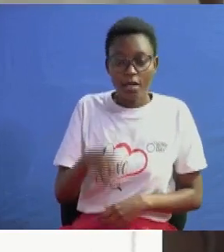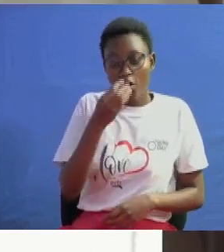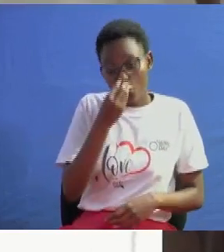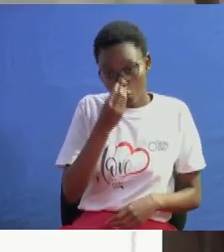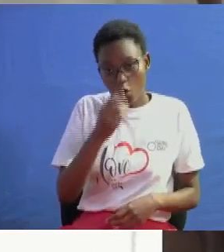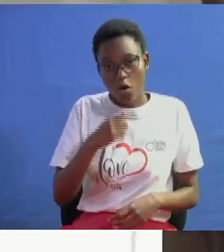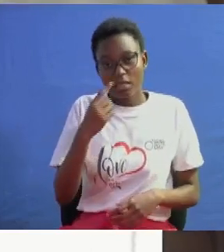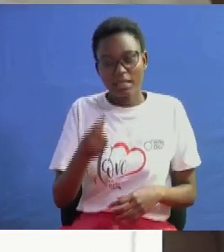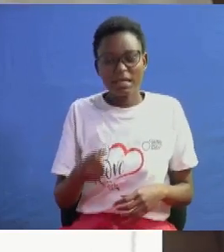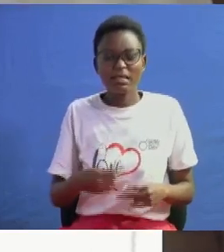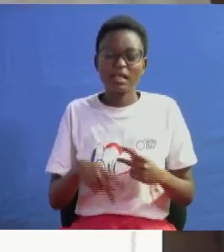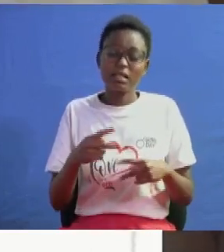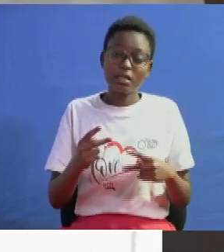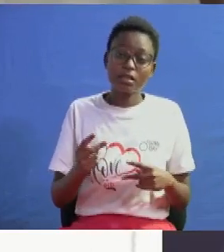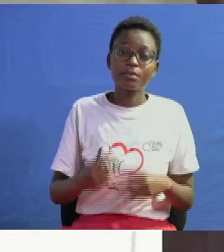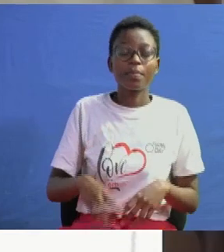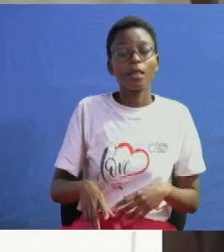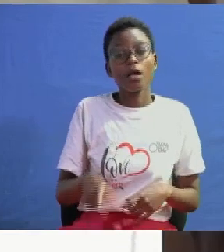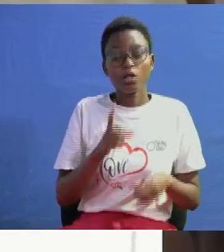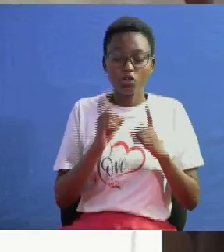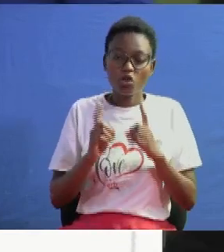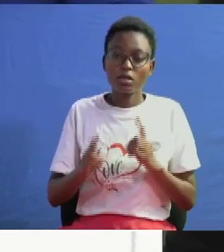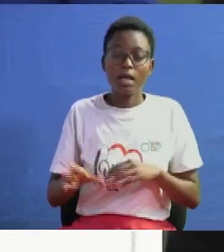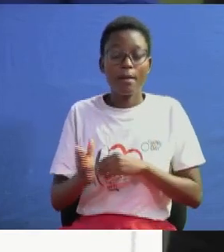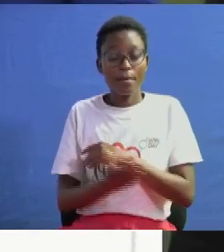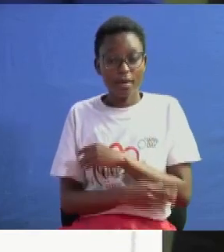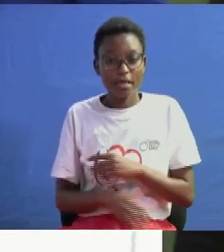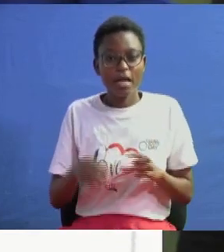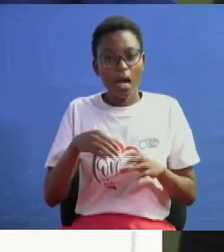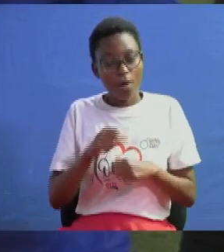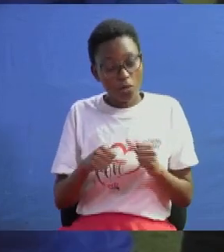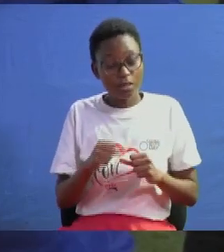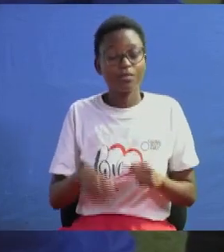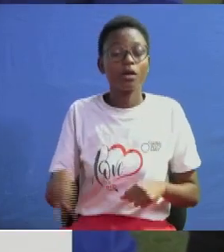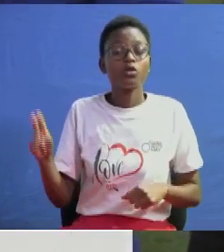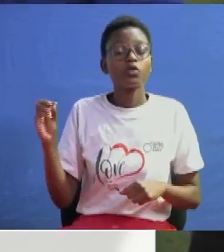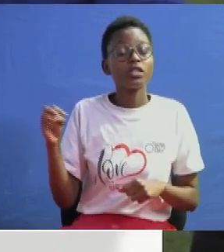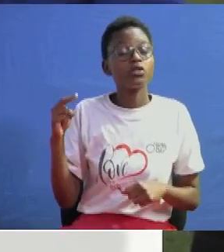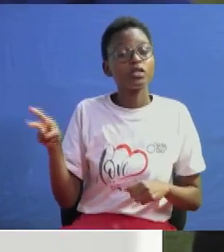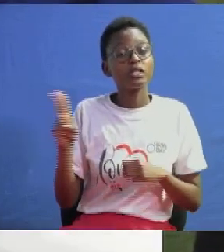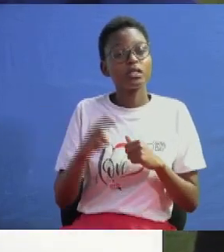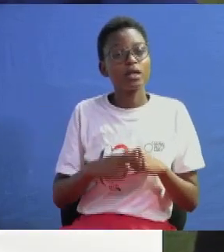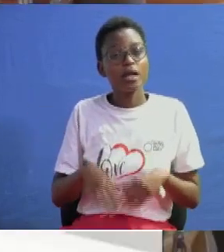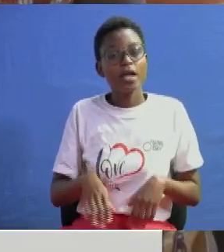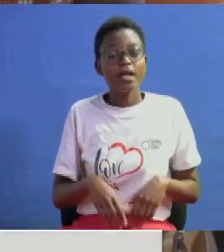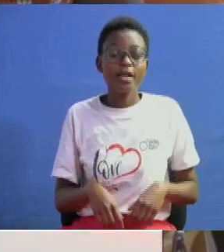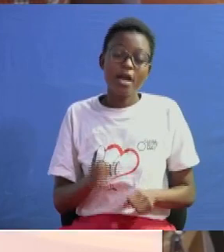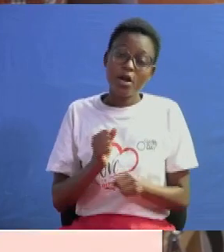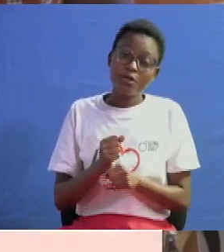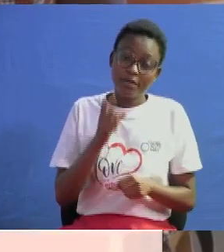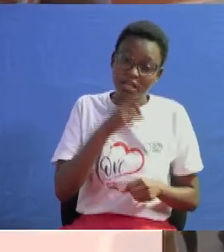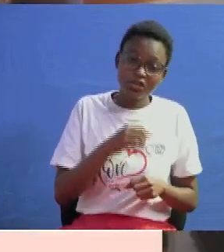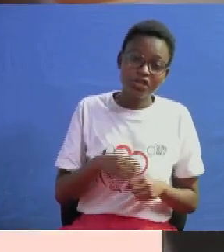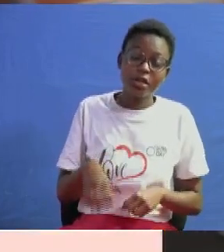succession talks on who to deputize him during the 2027 elections, urging leaders to instead focus on fulfilling their promises to